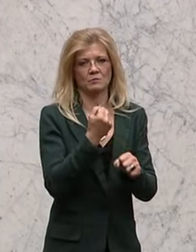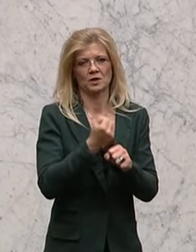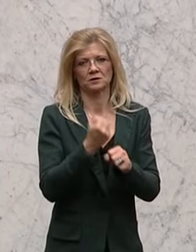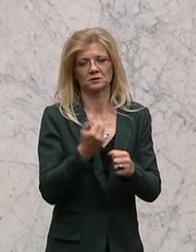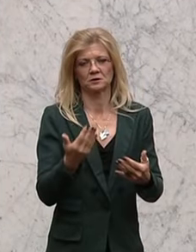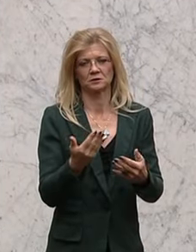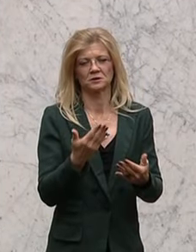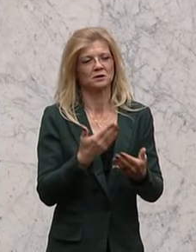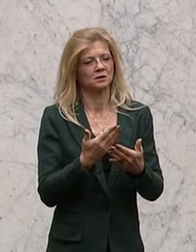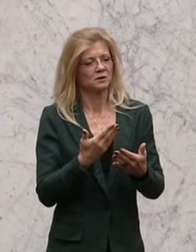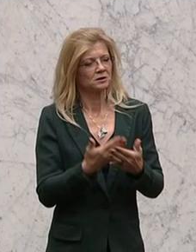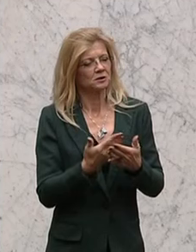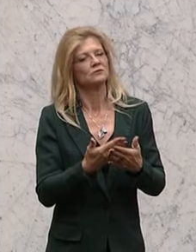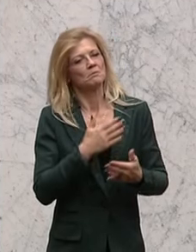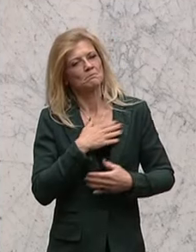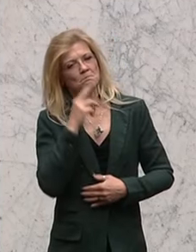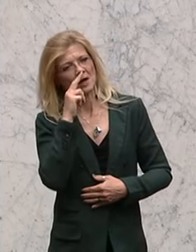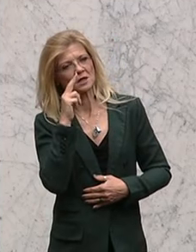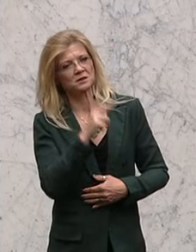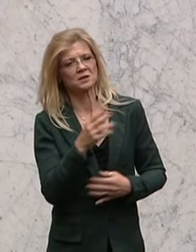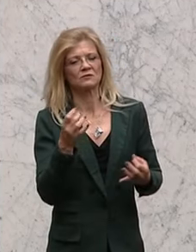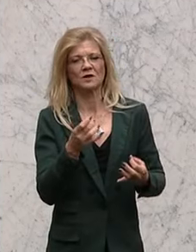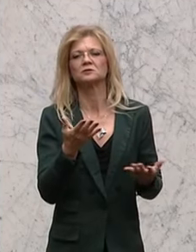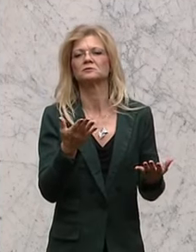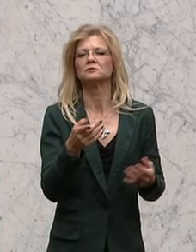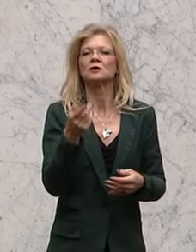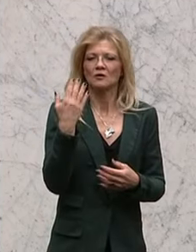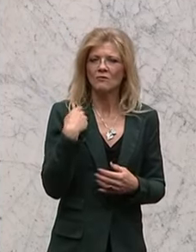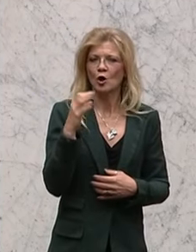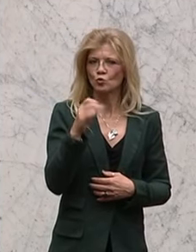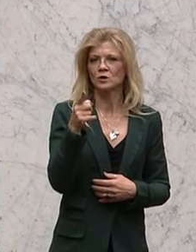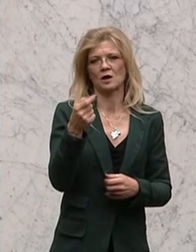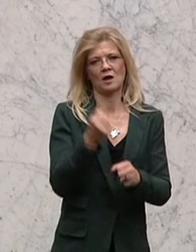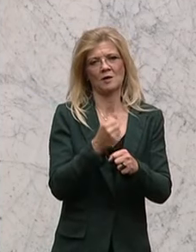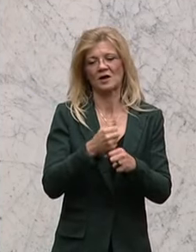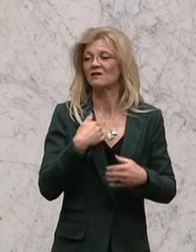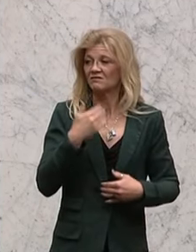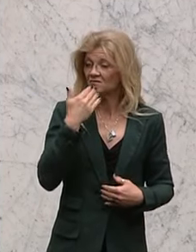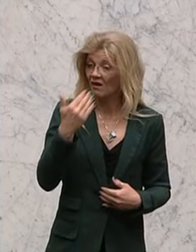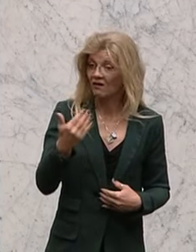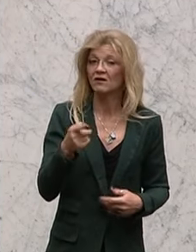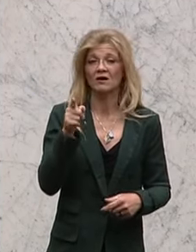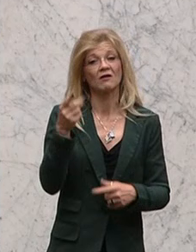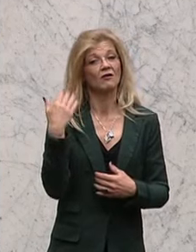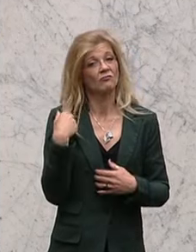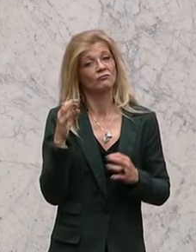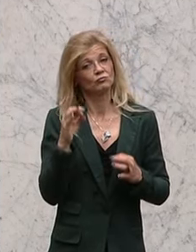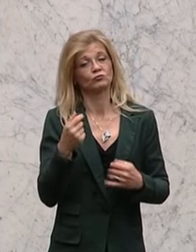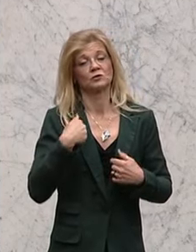Sinne lohnt es sich aus meiner Sicht, dass er das getan hat. Ich bedanke mich bei ihm, ich bin sehr froh darüber